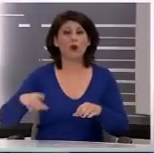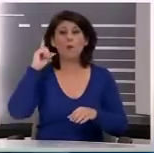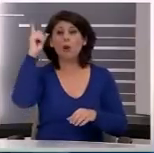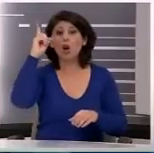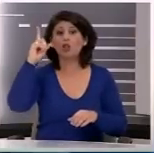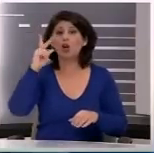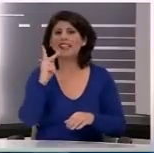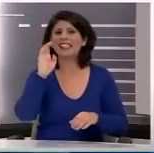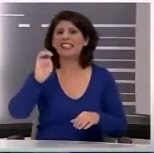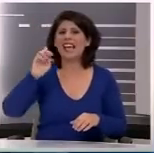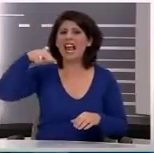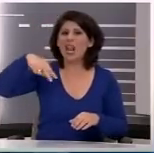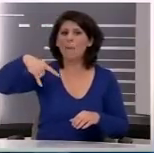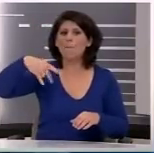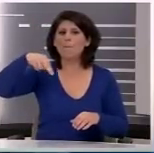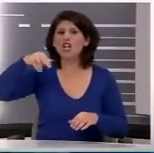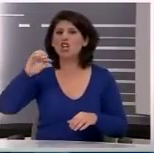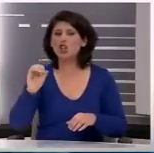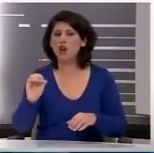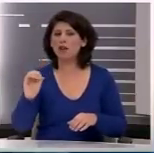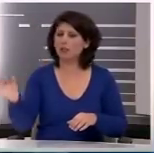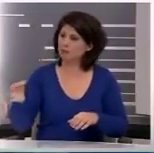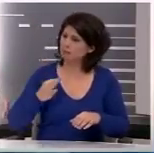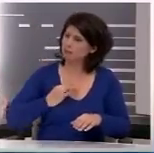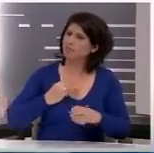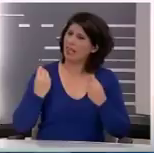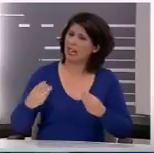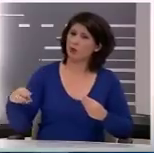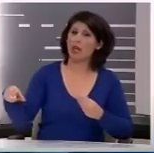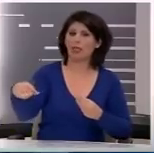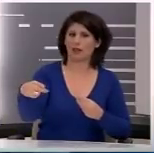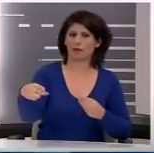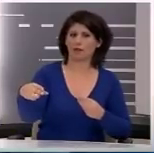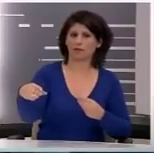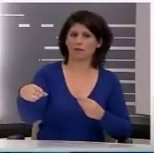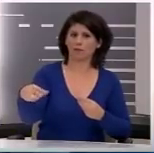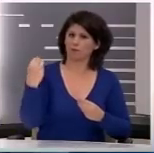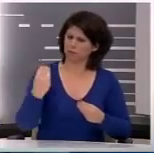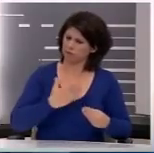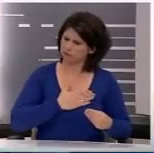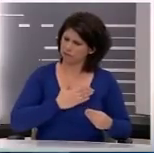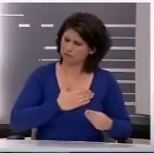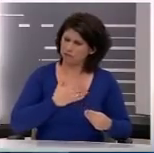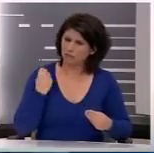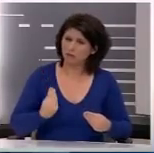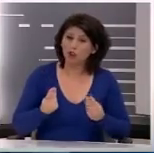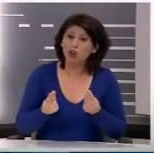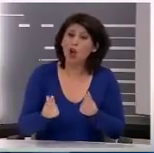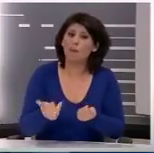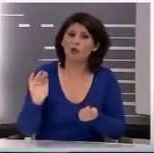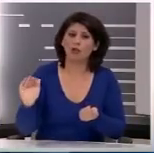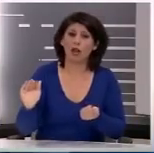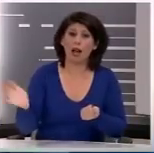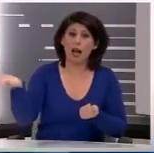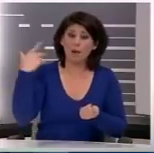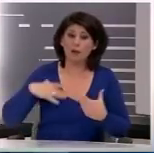Κελπνό. Για πέστε μου καλοί μου συνάδελφοι, με καλοπροαίρετο τρόπο σας ρωτώ, από